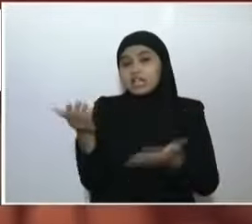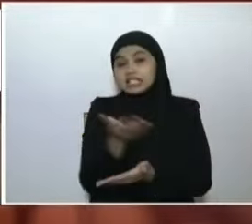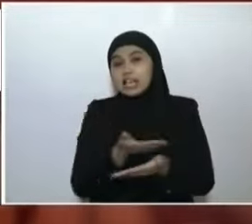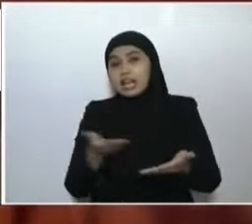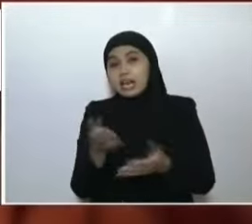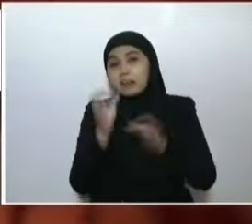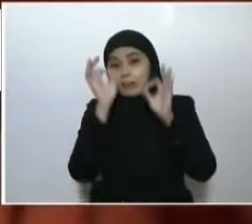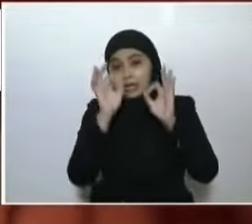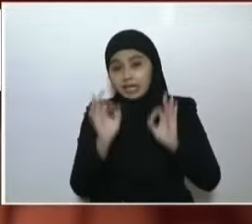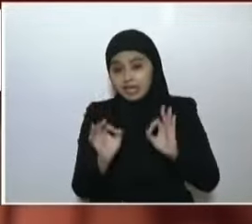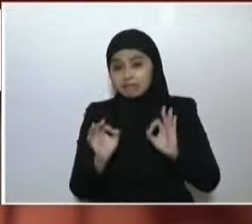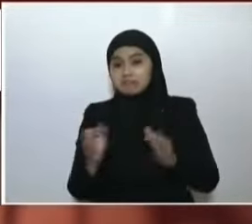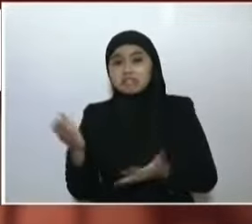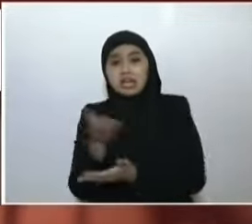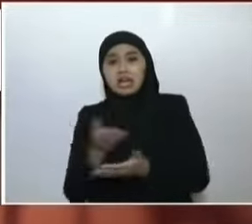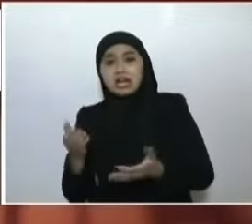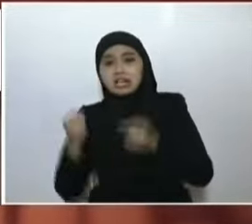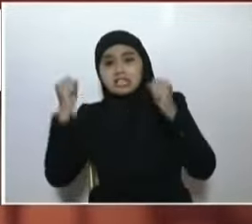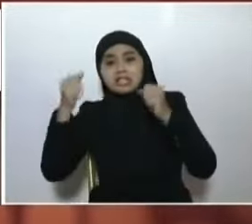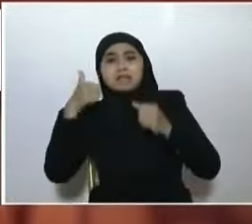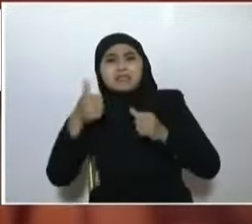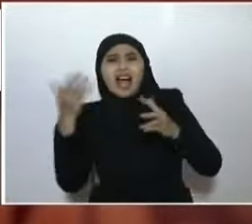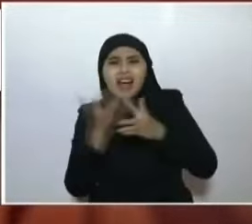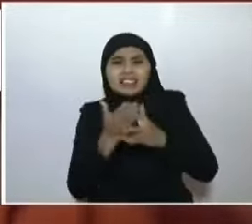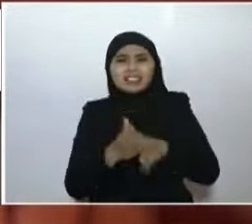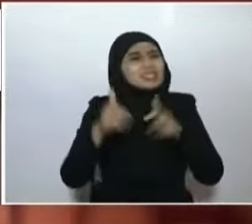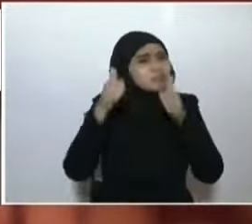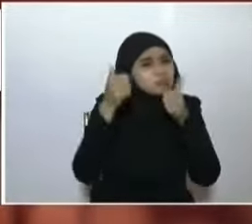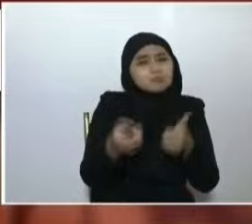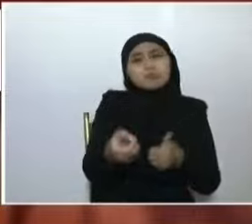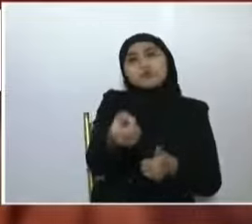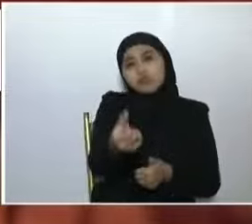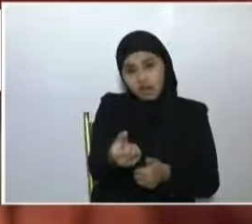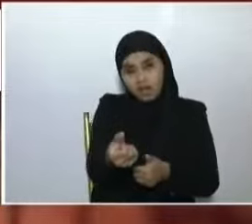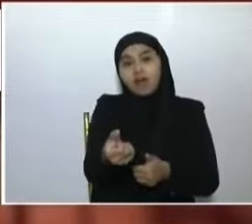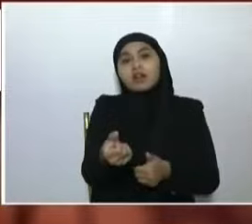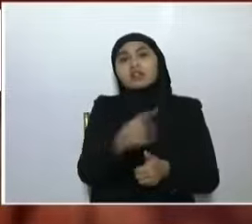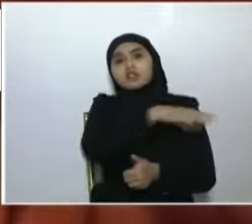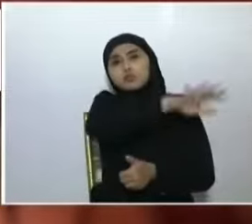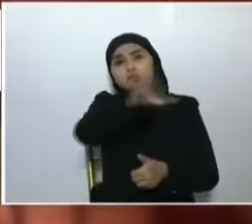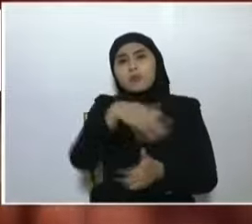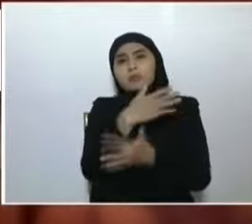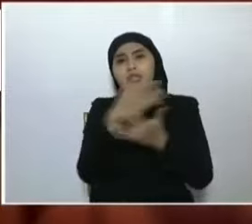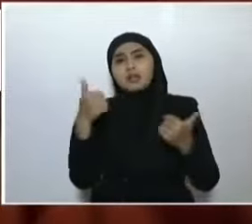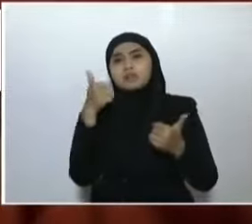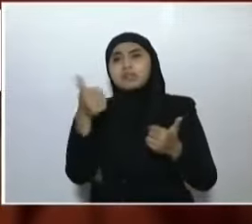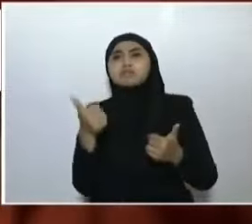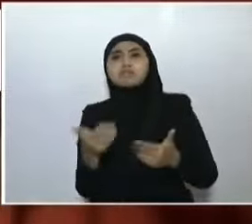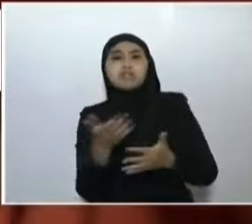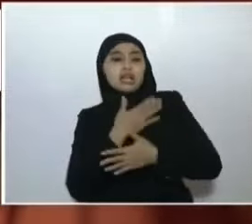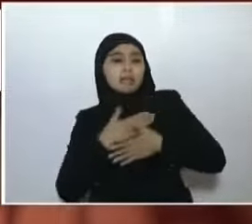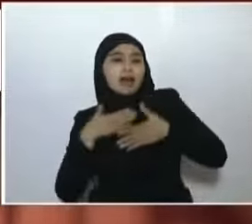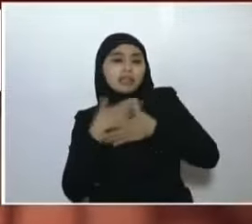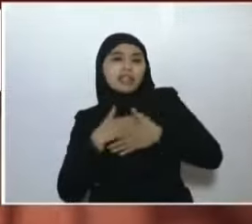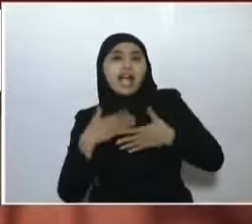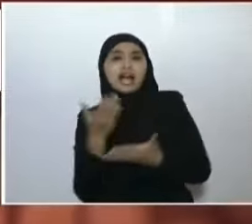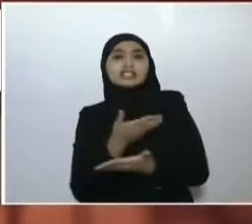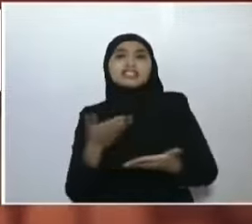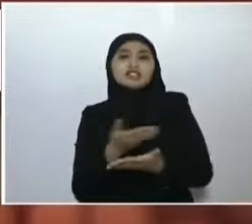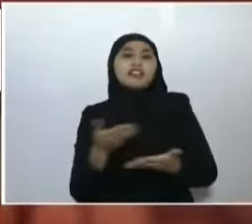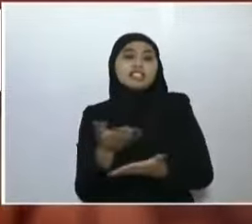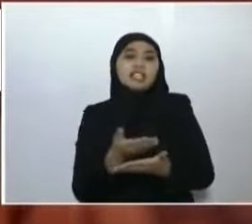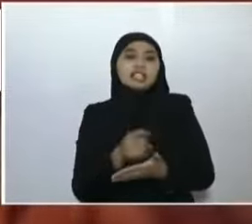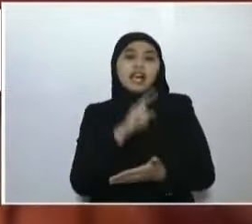kesehatan supaya masyarakat kemudian bisa mendapatkan fasilitas yang layak dari pemerintah provinsi Terima kasih